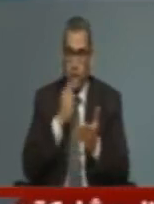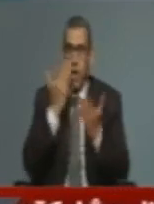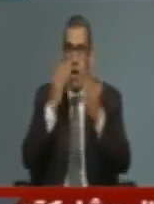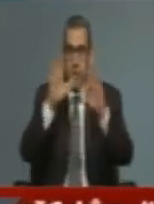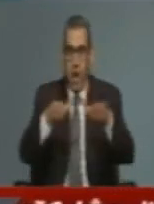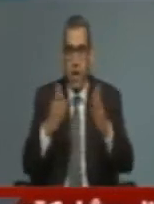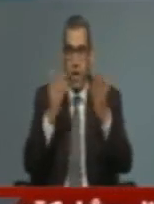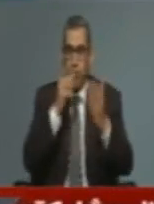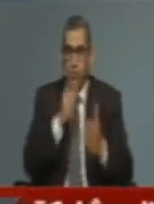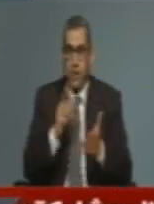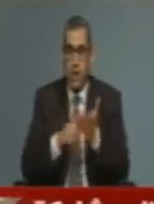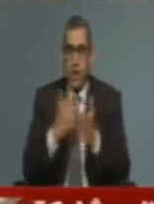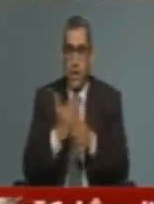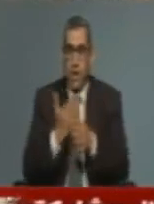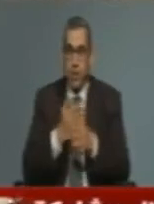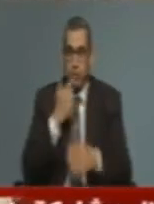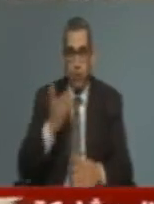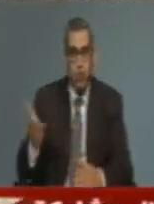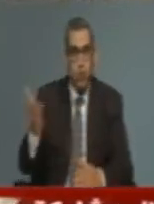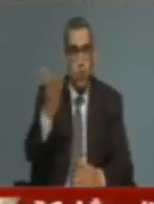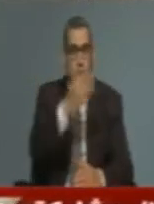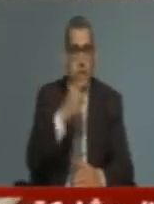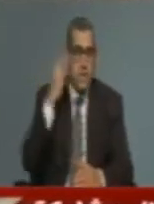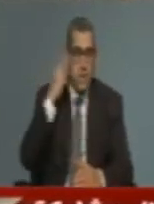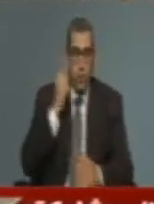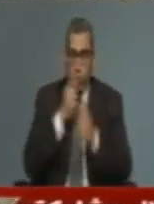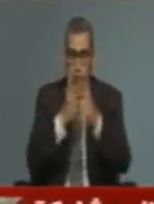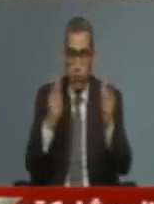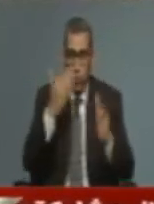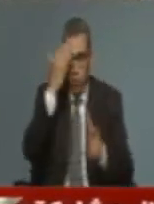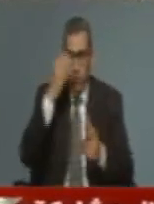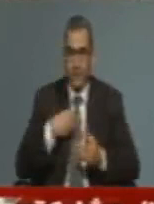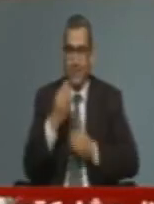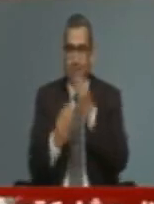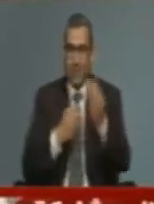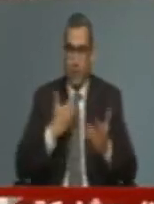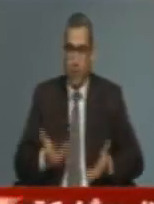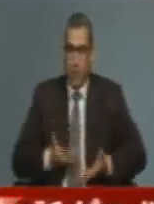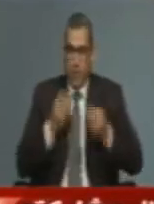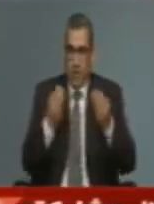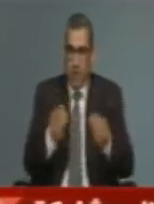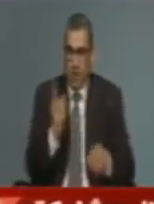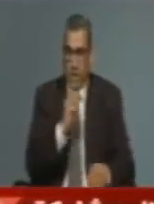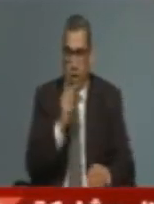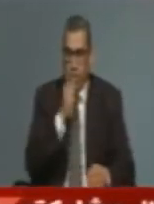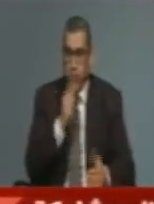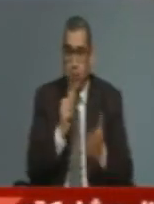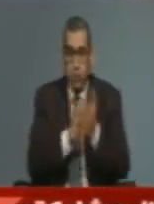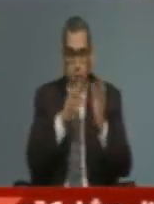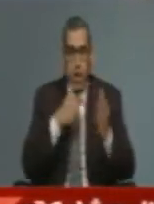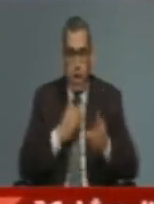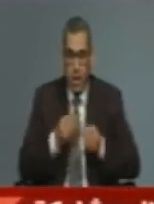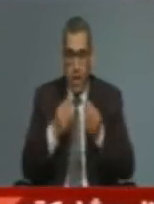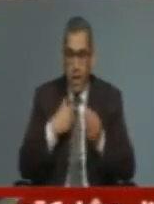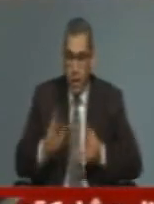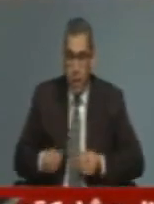بقول لكم عشان الكلام ده اللي كل الناس اللي بتسمعني دلوقتي، حضرتك والناس اللي موجوده هنا وحتى الناس اللي في بيوتها، احنا ما بنجيبش، حدش بيجيب